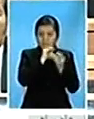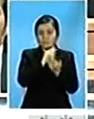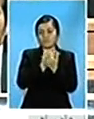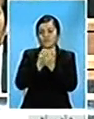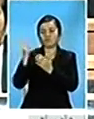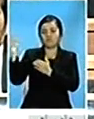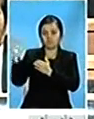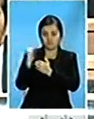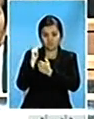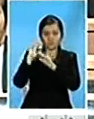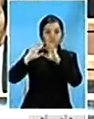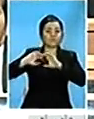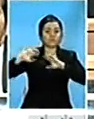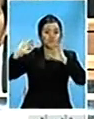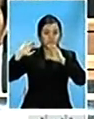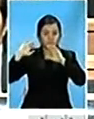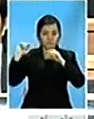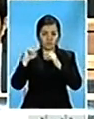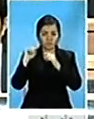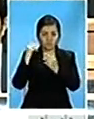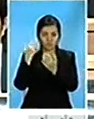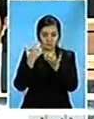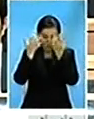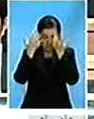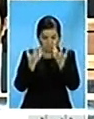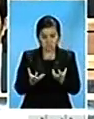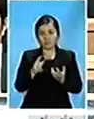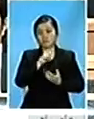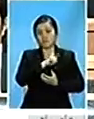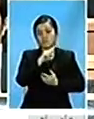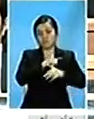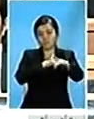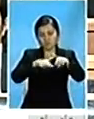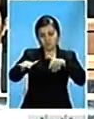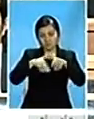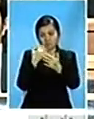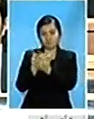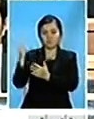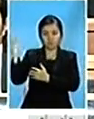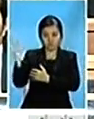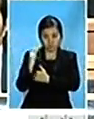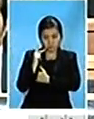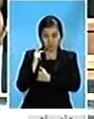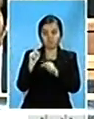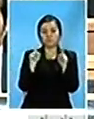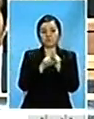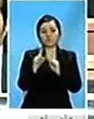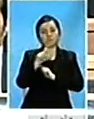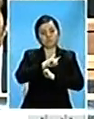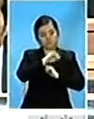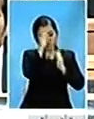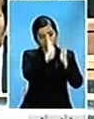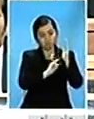ใหญ่ของรัฐบาลนั้นเป็นภาระหนักหน่วงแก่พี่น้องประชาชนทุกคนที่ต้องชดใช้โดยเฉพาะการ